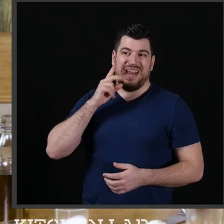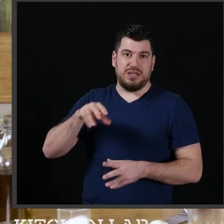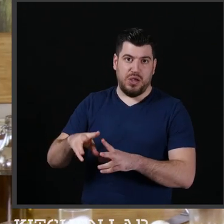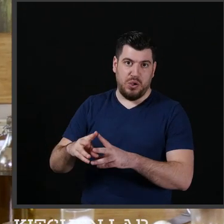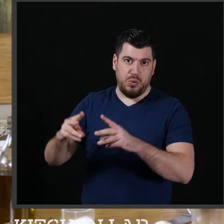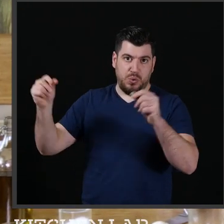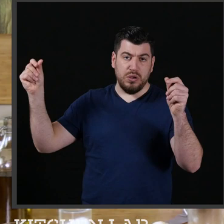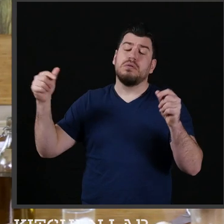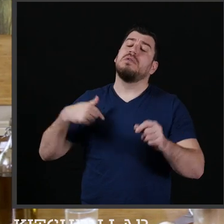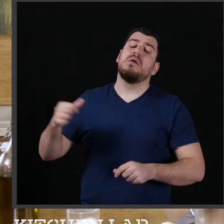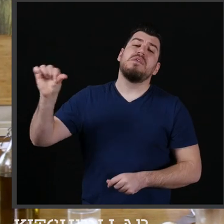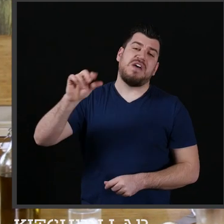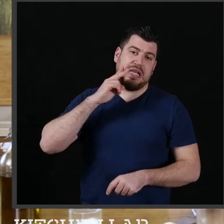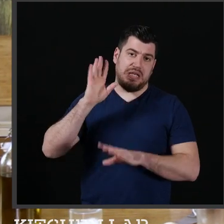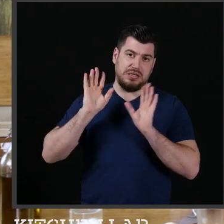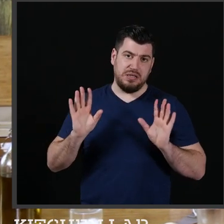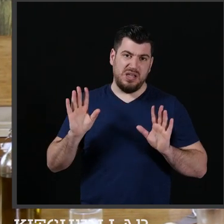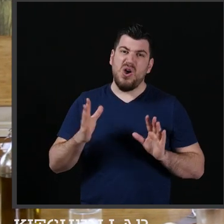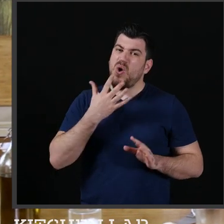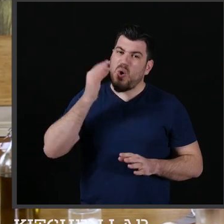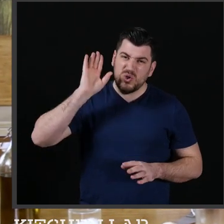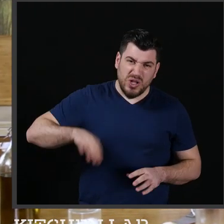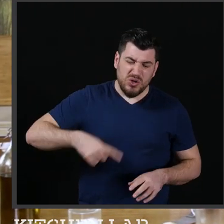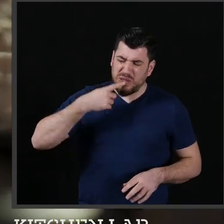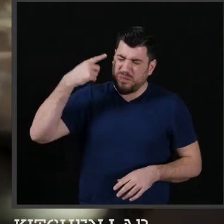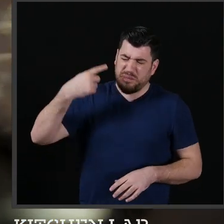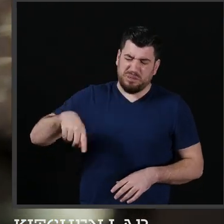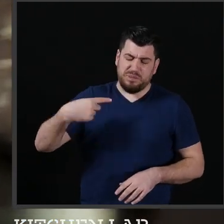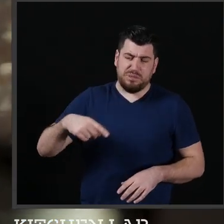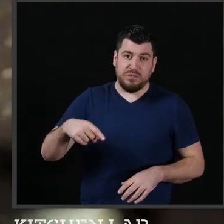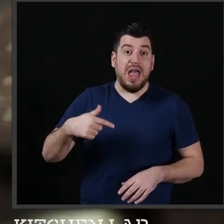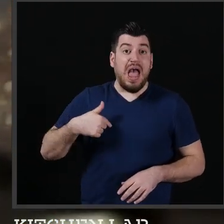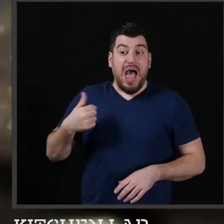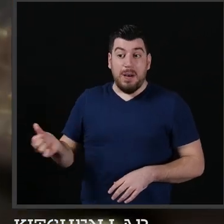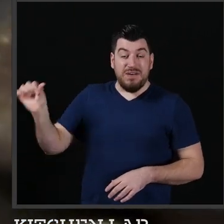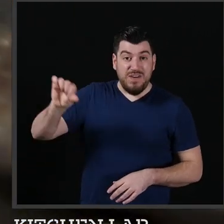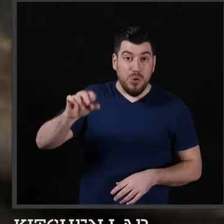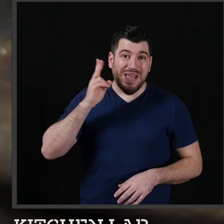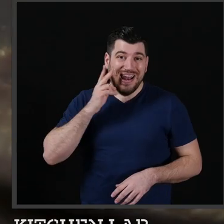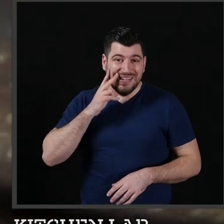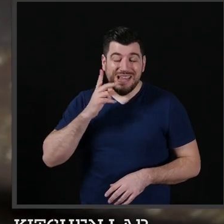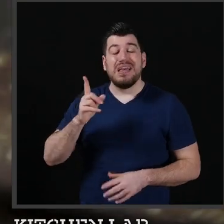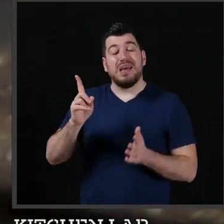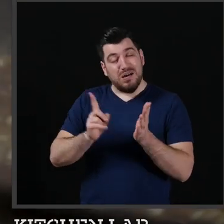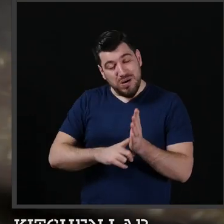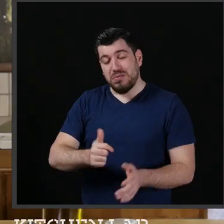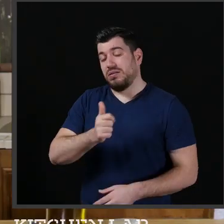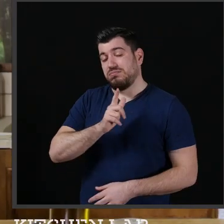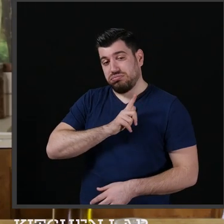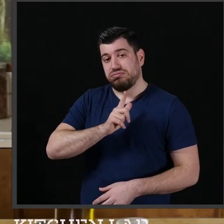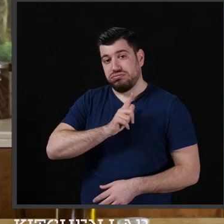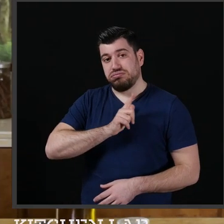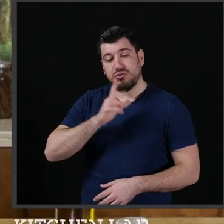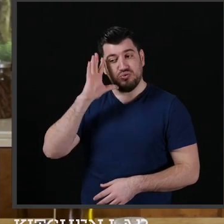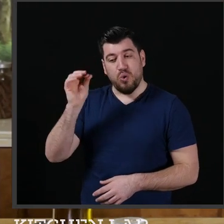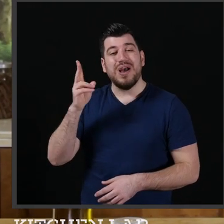Να μην βάλουμε καθόλου. Γιατί στο τέλος θα βγει ξινό το ριζότο μας. Άπαξ και βάλουμε κρασάκι μέσα στο ριζότο, θα περιμένουμε μέχρι